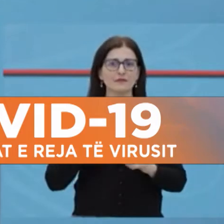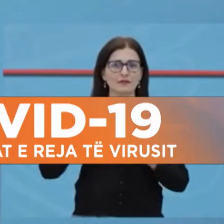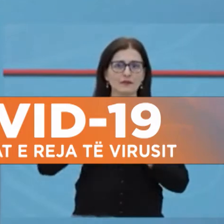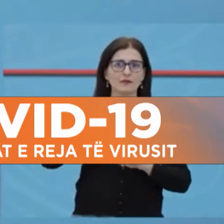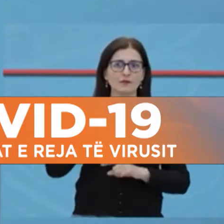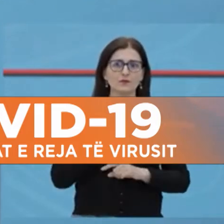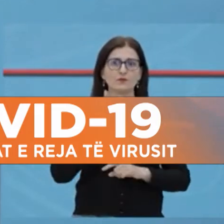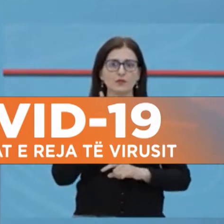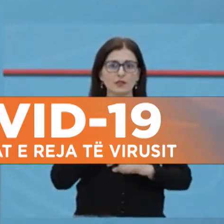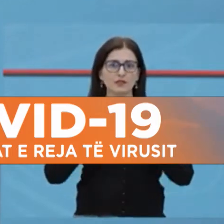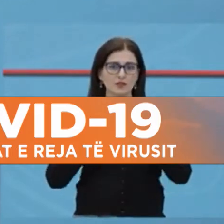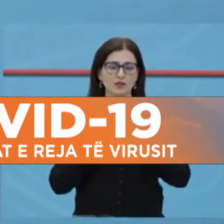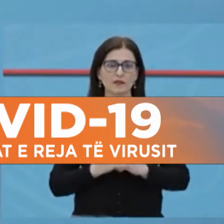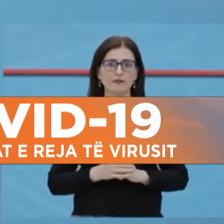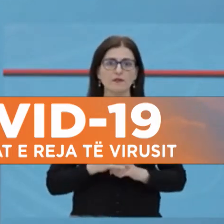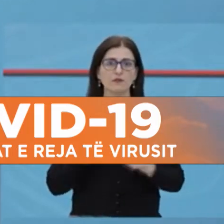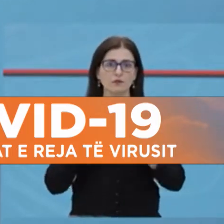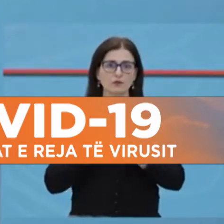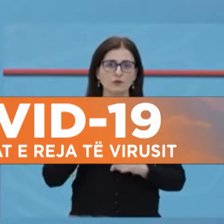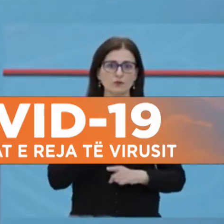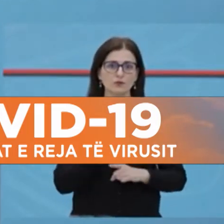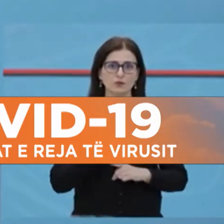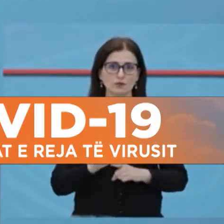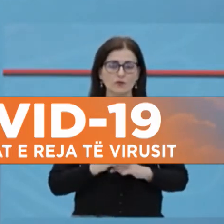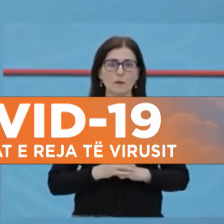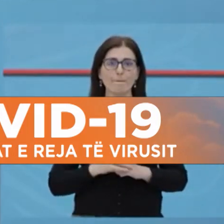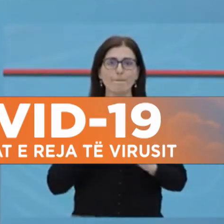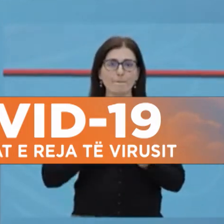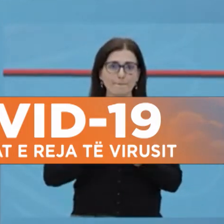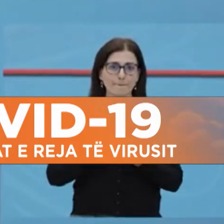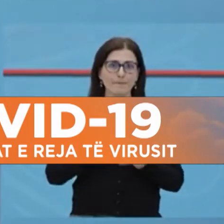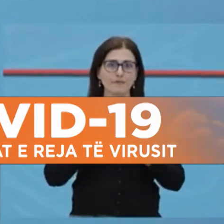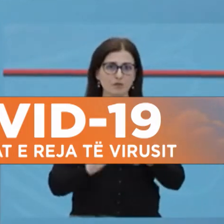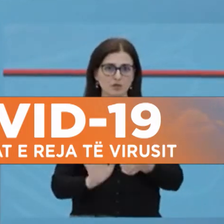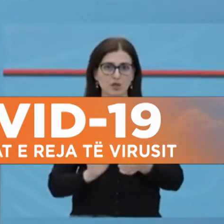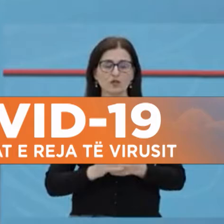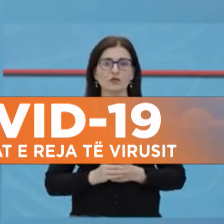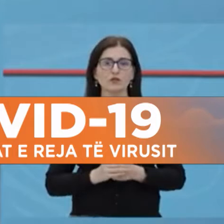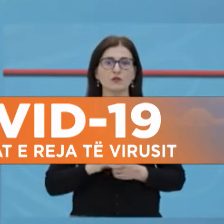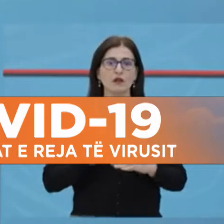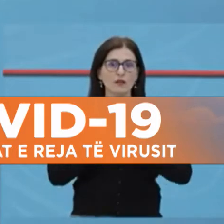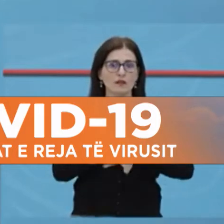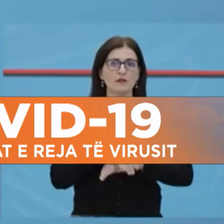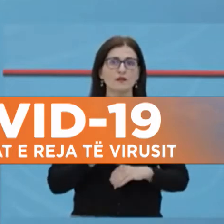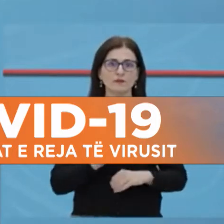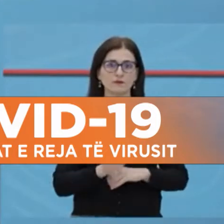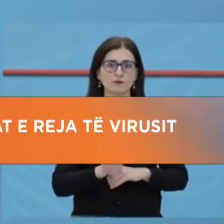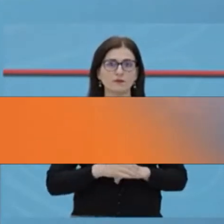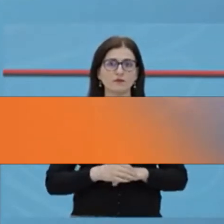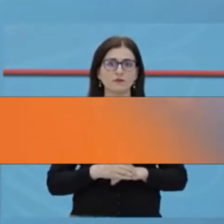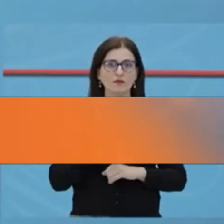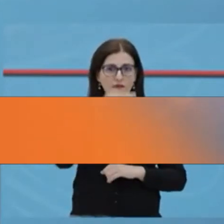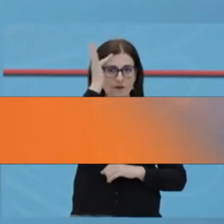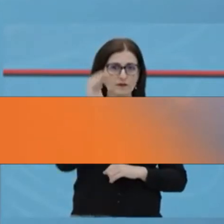Shpërndarja gjeografike e rasteve pozitive mbizotëron në Tiranë me 227 raste, Durrës 42 raste,